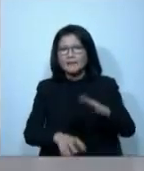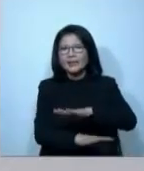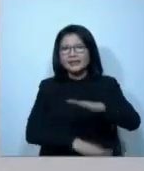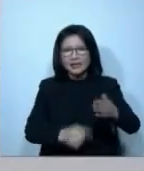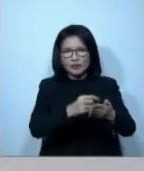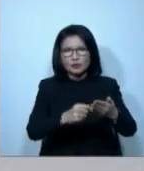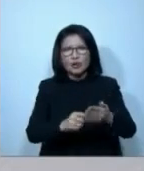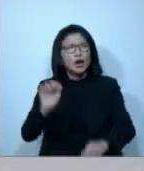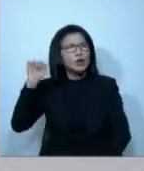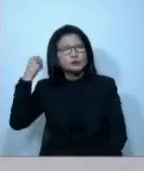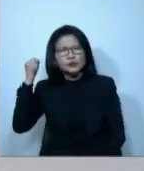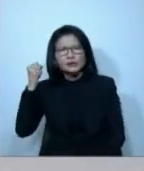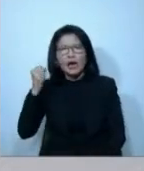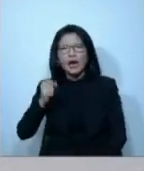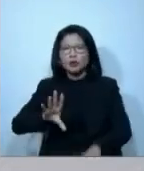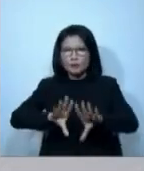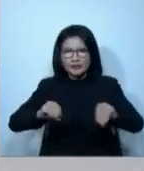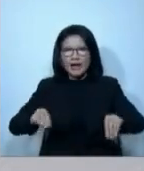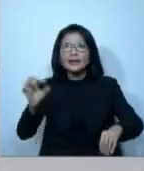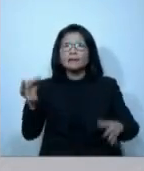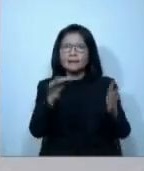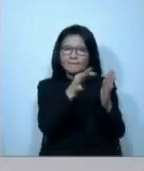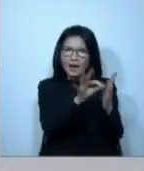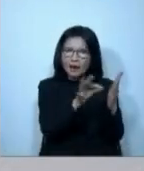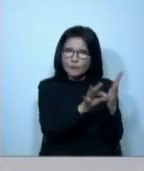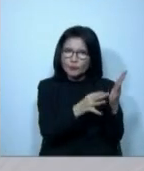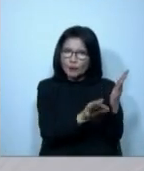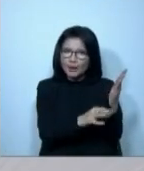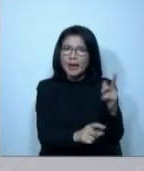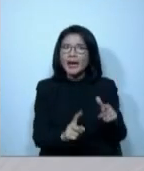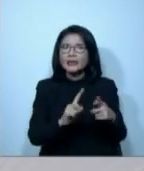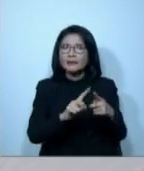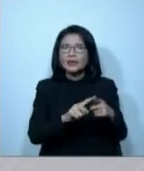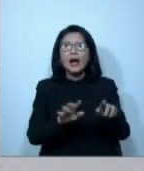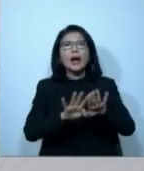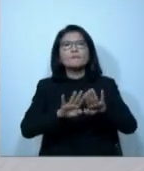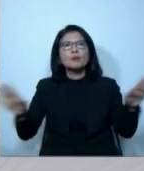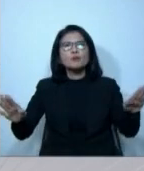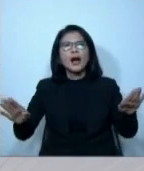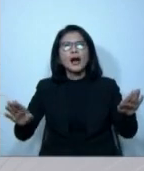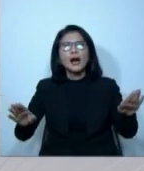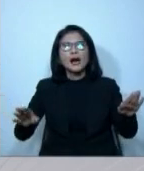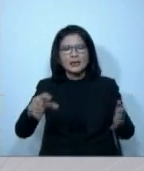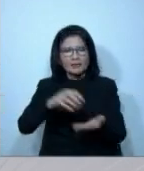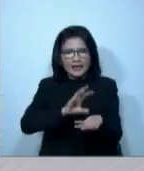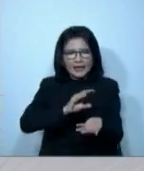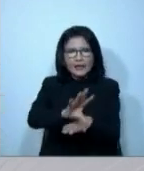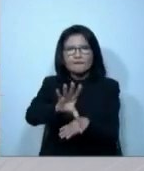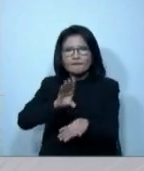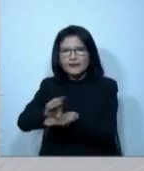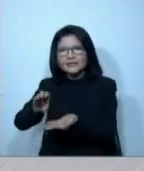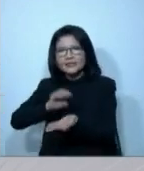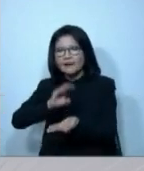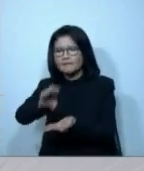begitu sulitnya mendapatkan pekerjaan. Ada beberapa poin, Pak. Yang pertama adalah membuka ruang investasi yang cukup